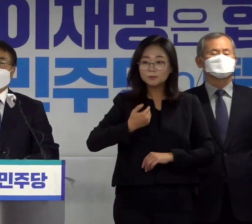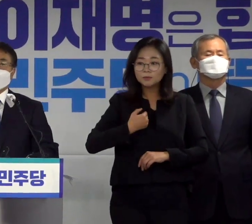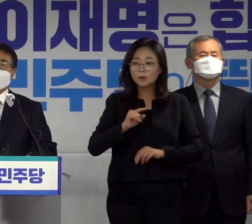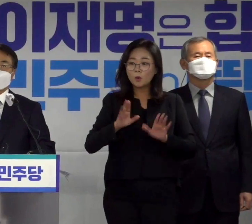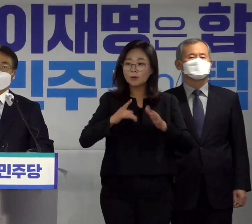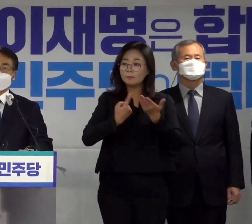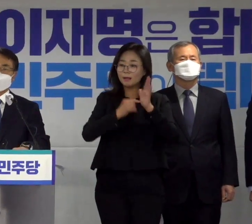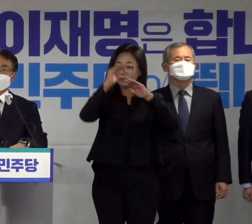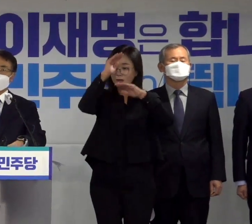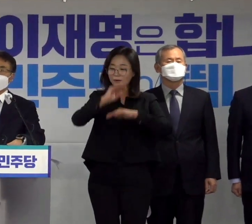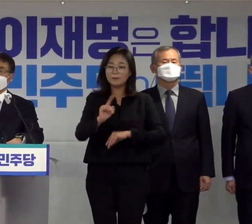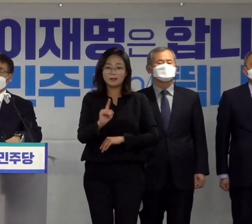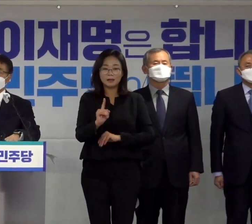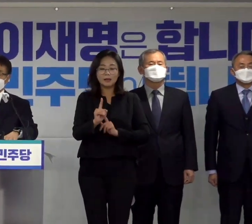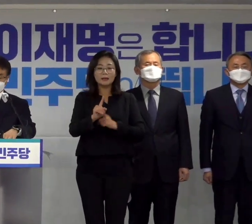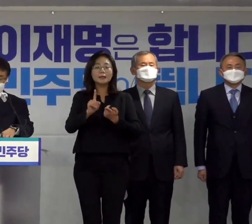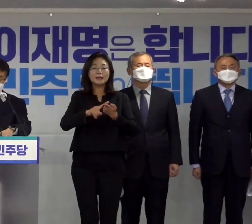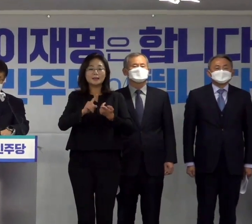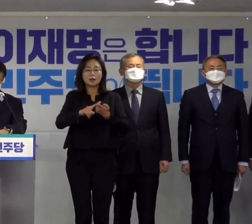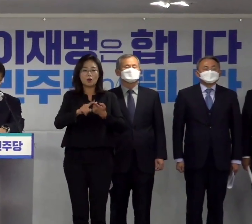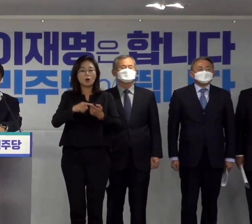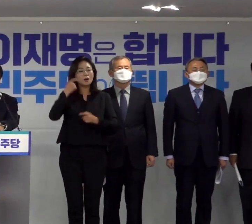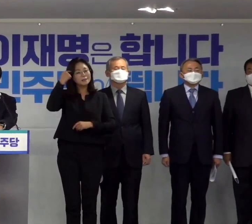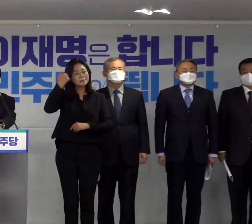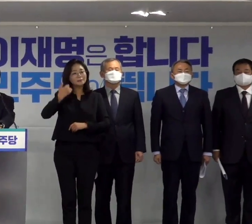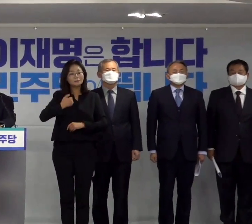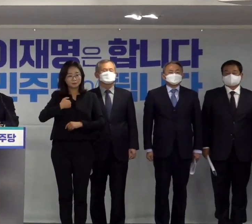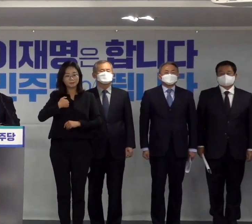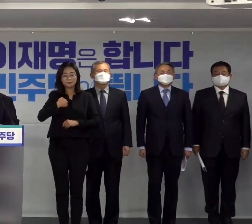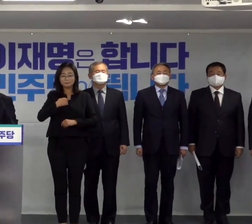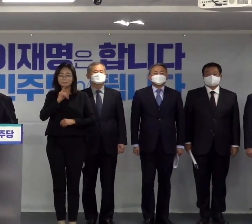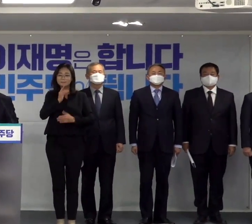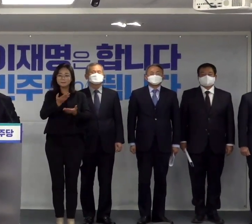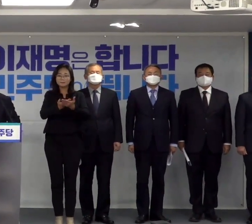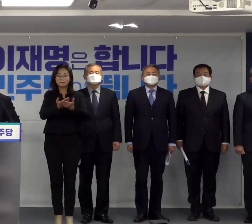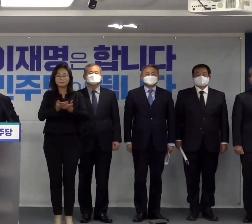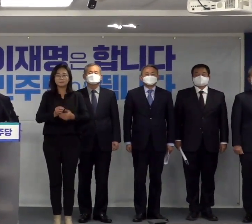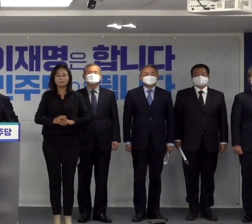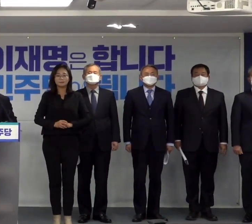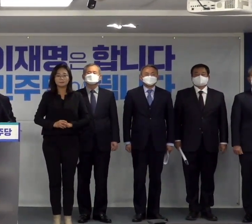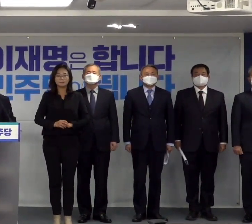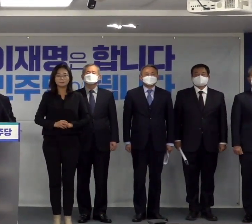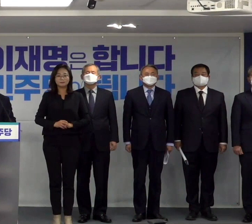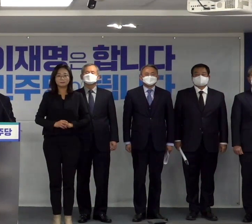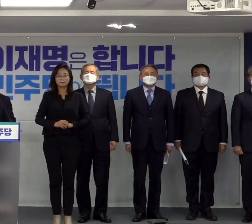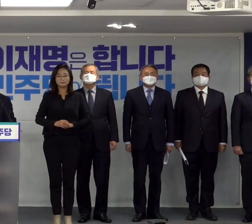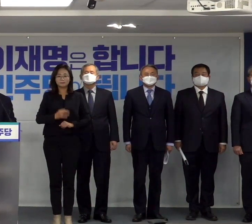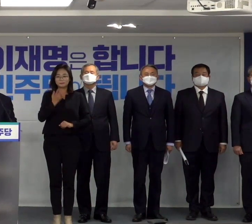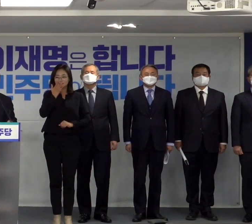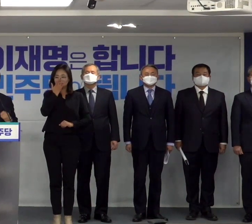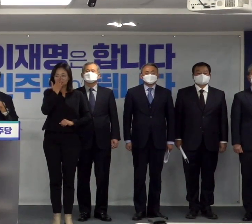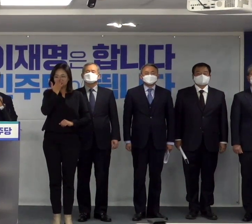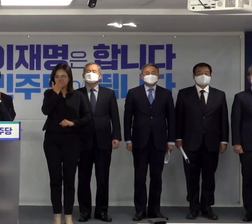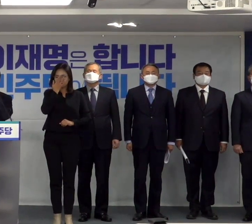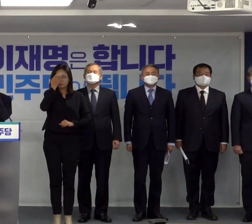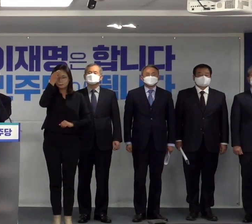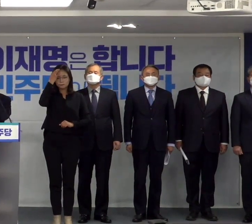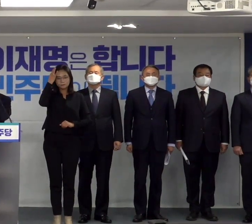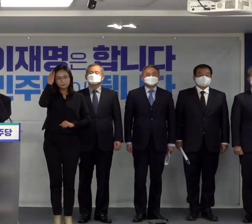오늘 발표하신 이 공약 과제에 대해서 질문 있으시면 기자님들은 질문을 해주시기